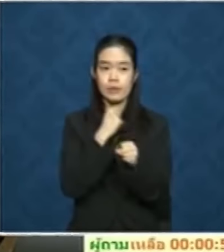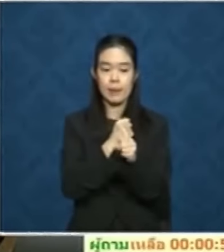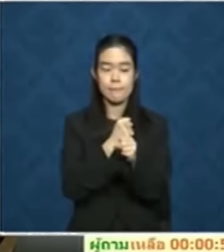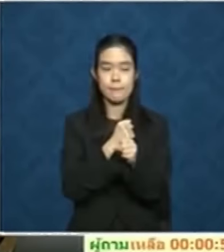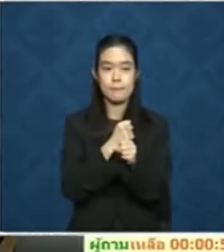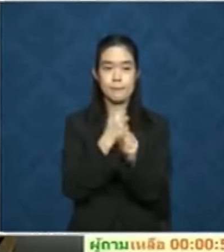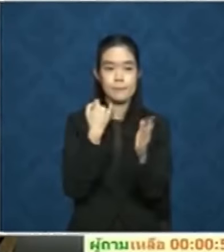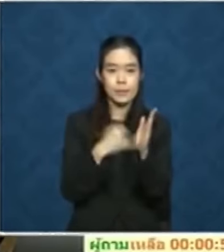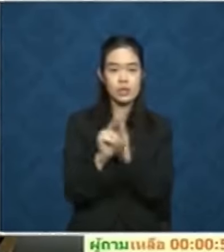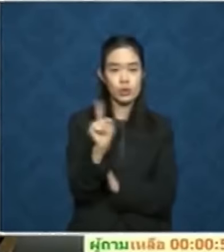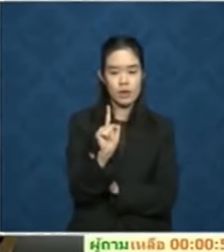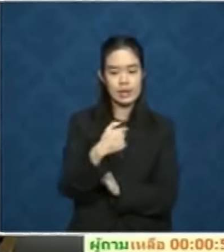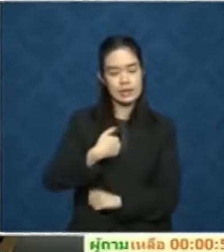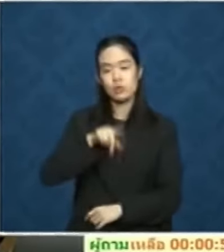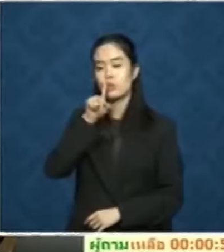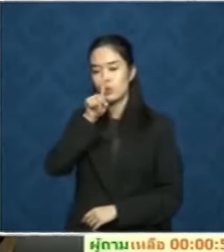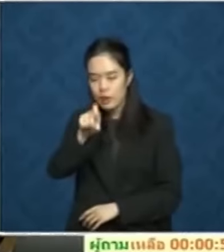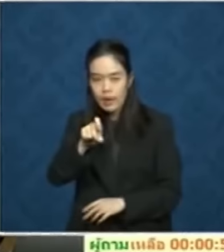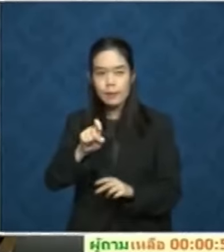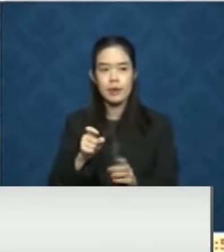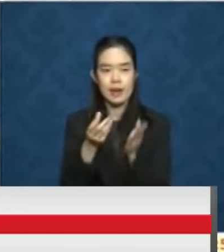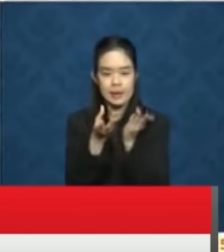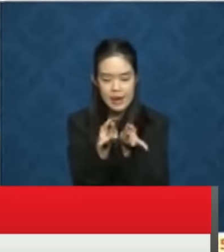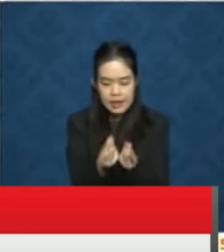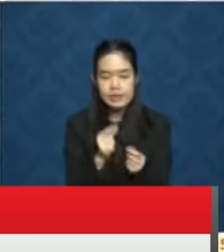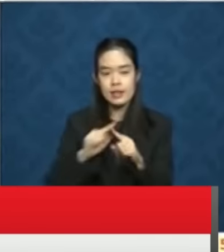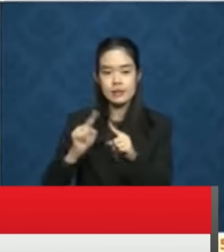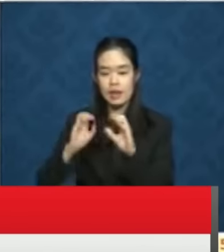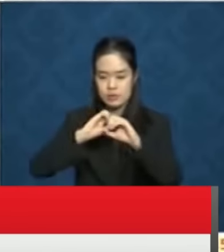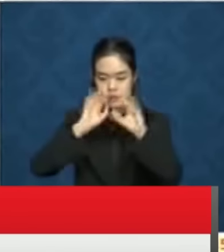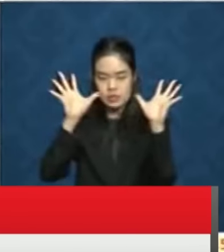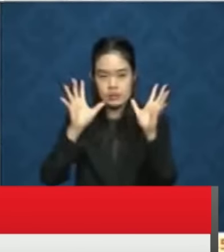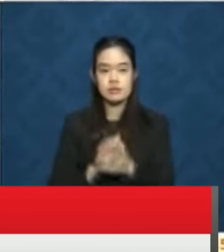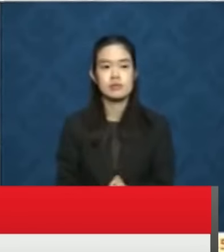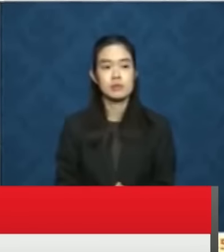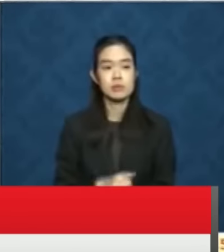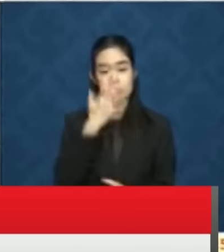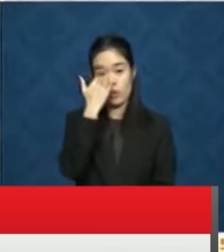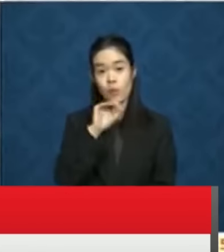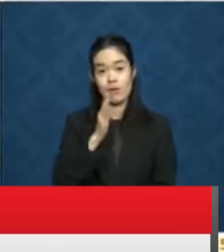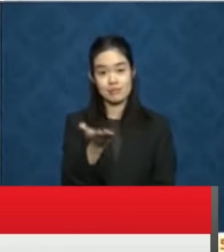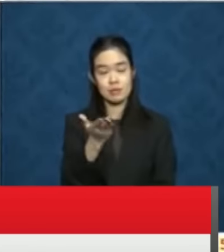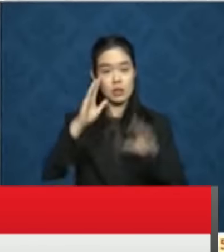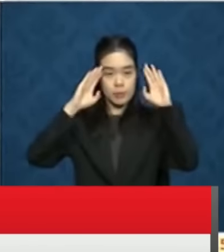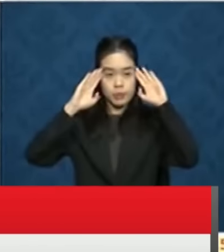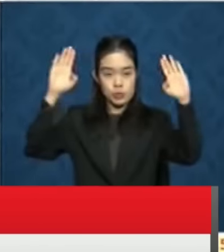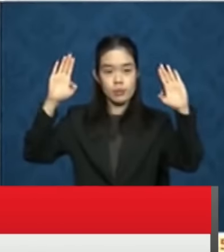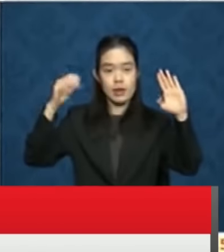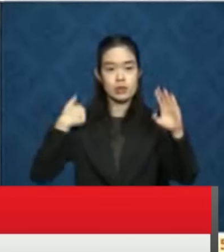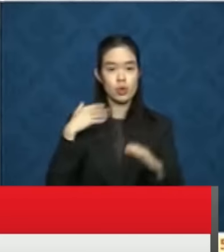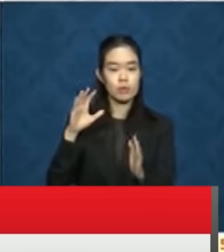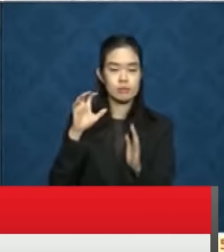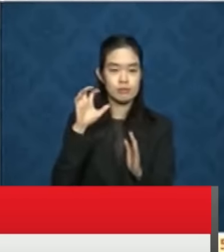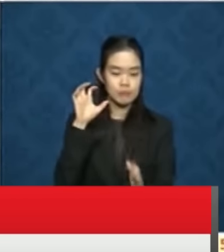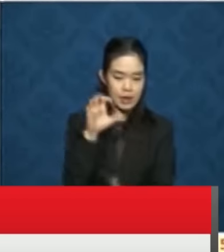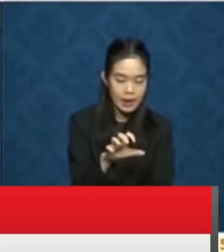เพราะฉะนั้นเนี่ยท่านต้องจี้ถามเขานะครับผมก็คิดว่าจริงๆแล้วผู้มีประสบการณ์เนี่ยจริงๆน่าจะบอกข้อบังคับด้วยนะครับว่า